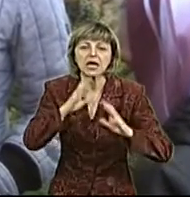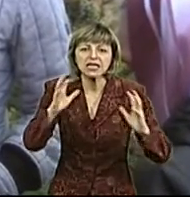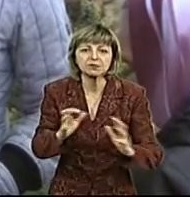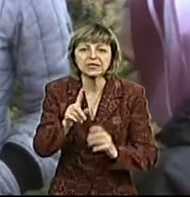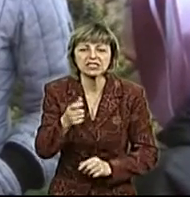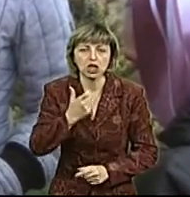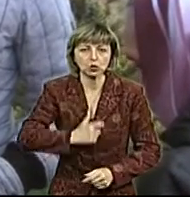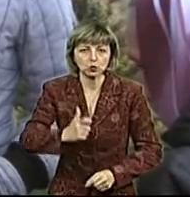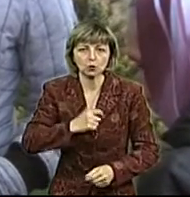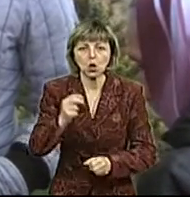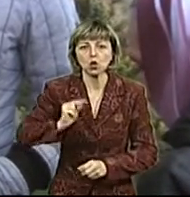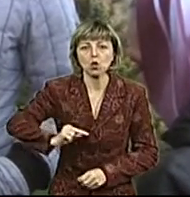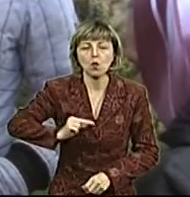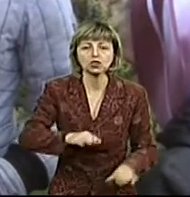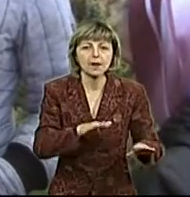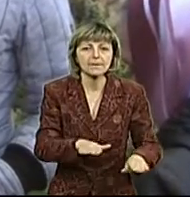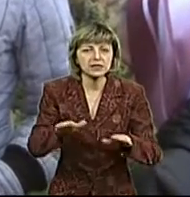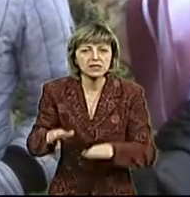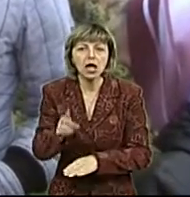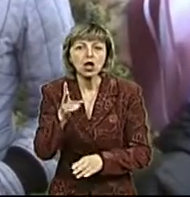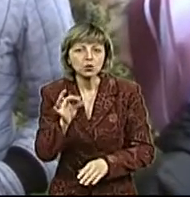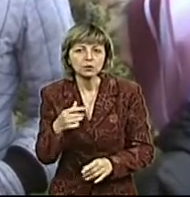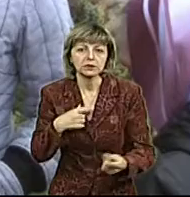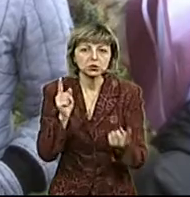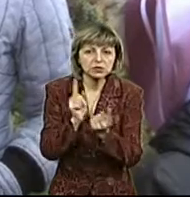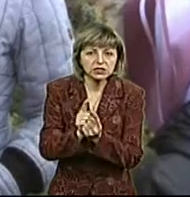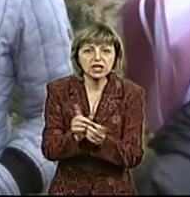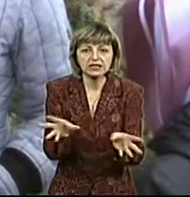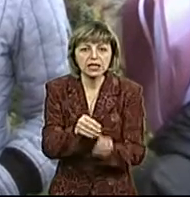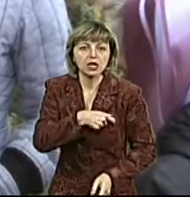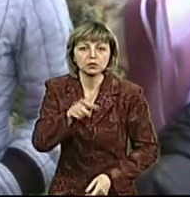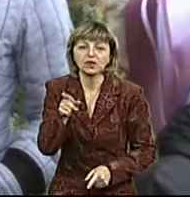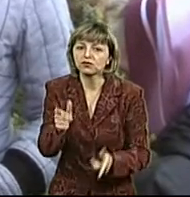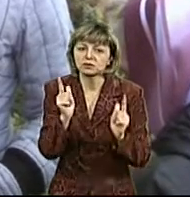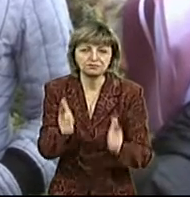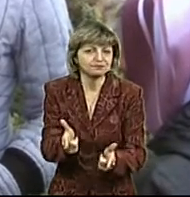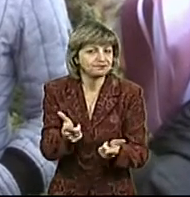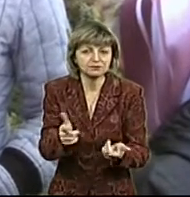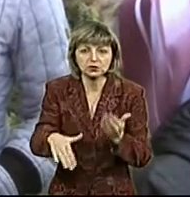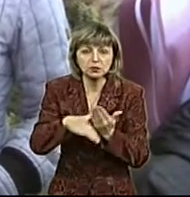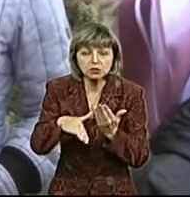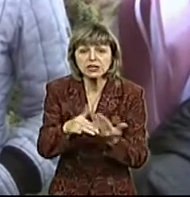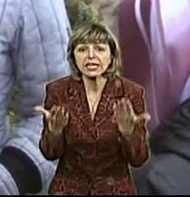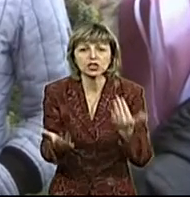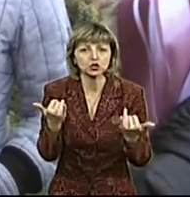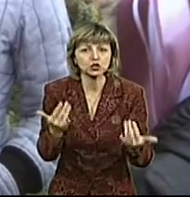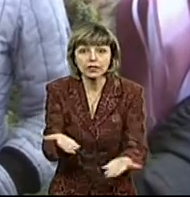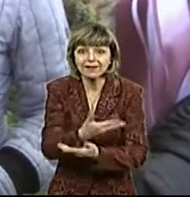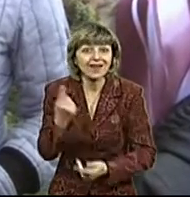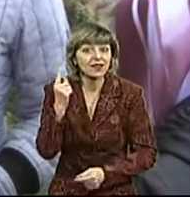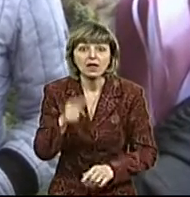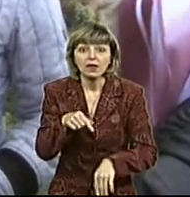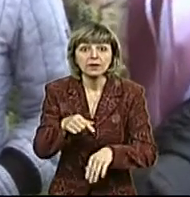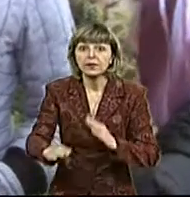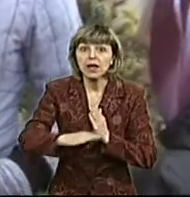собою робочі місця. Але оскільки ми з ними зустрічалися і вони нам на зустріч не йдуть, і якщо сьогодні вони нас не почують,